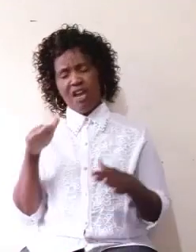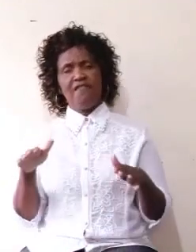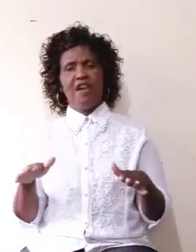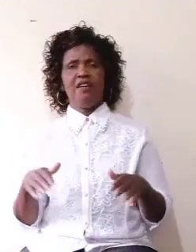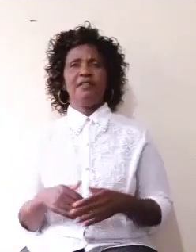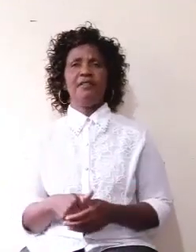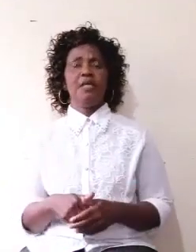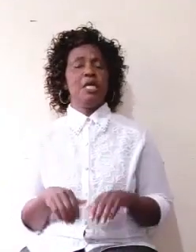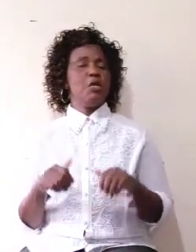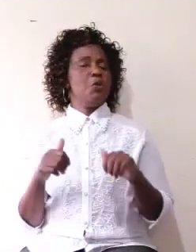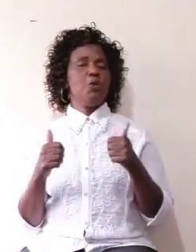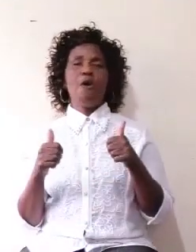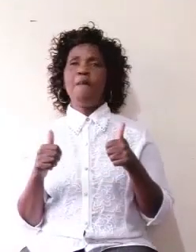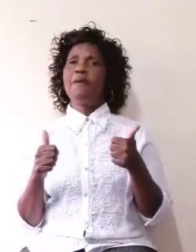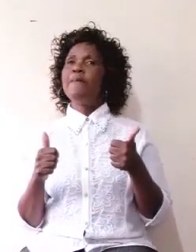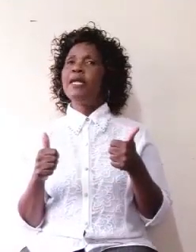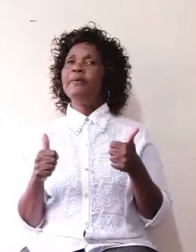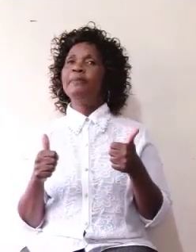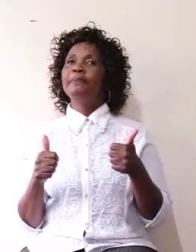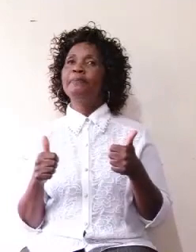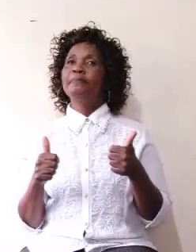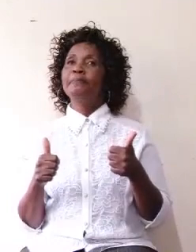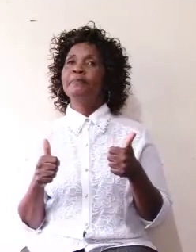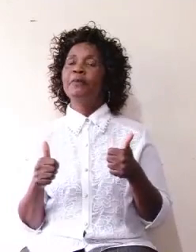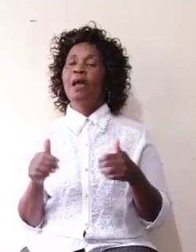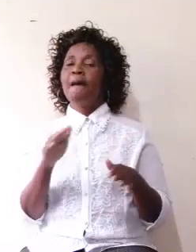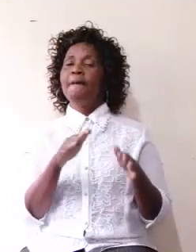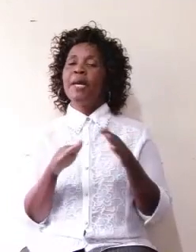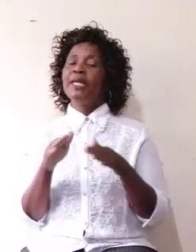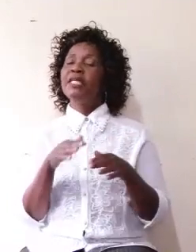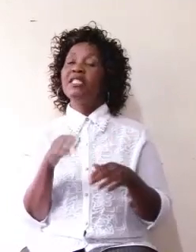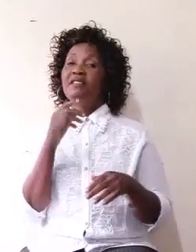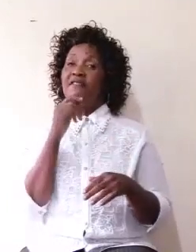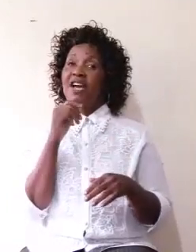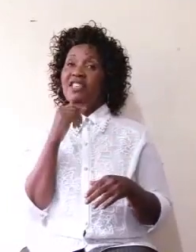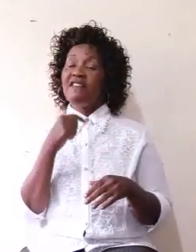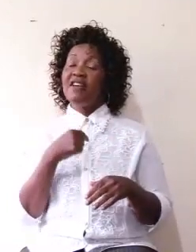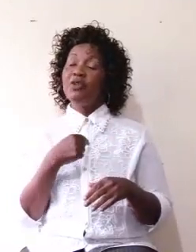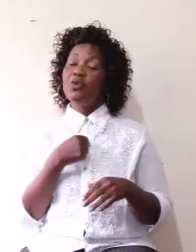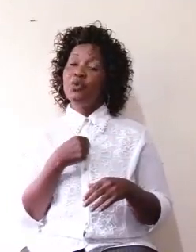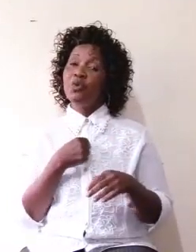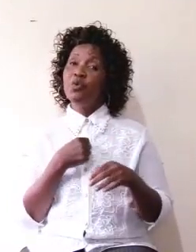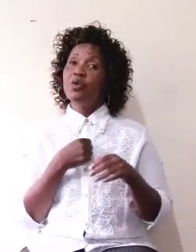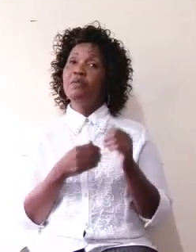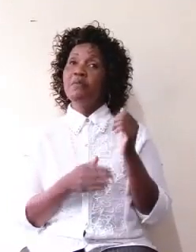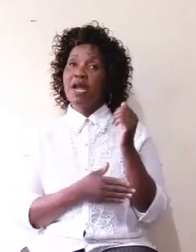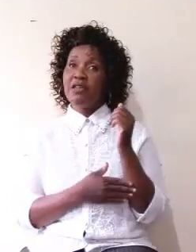ndikutaravazive zvokusvika vachiita pano ndosaka ndati ndivaunza saka ndiregedzeitaurana